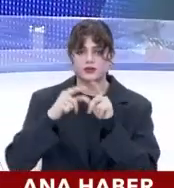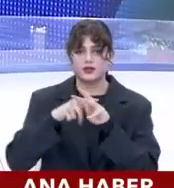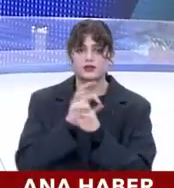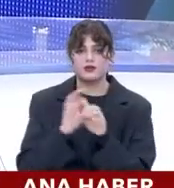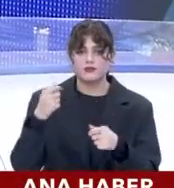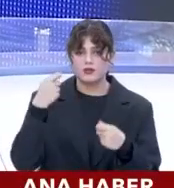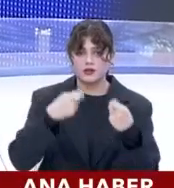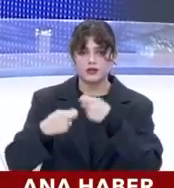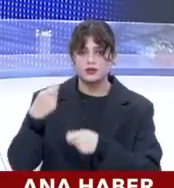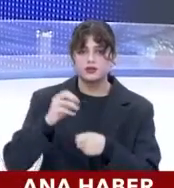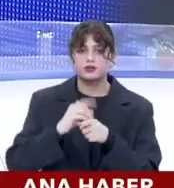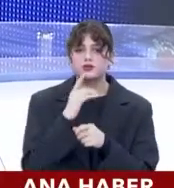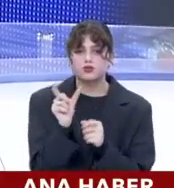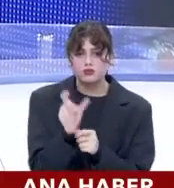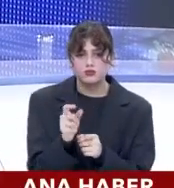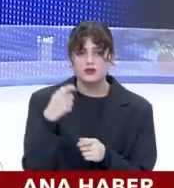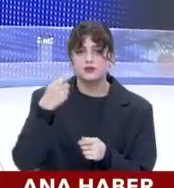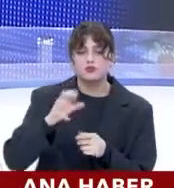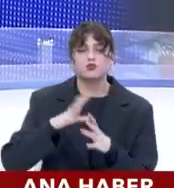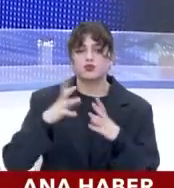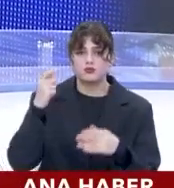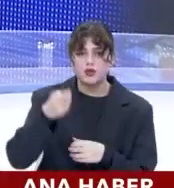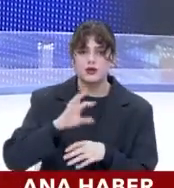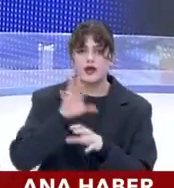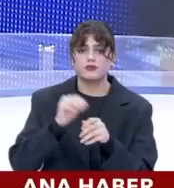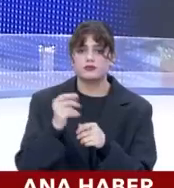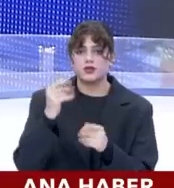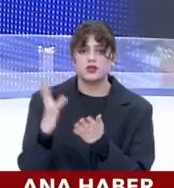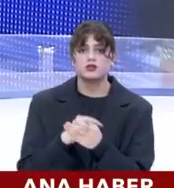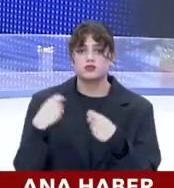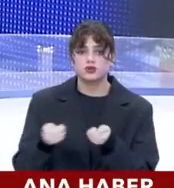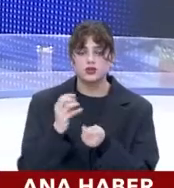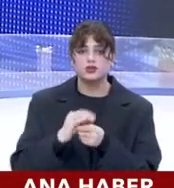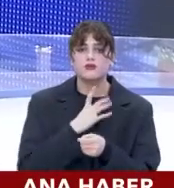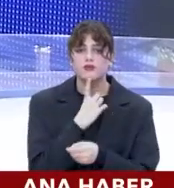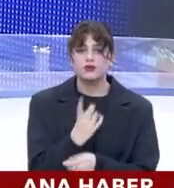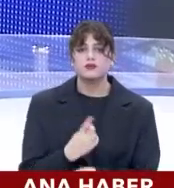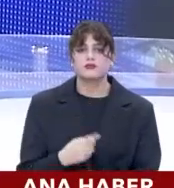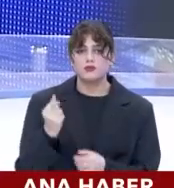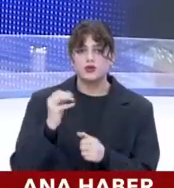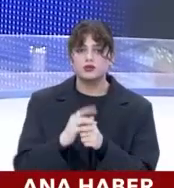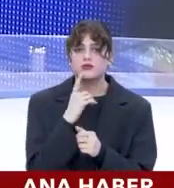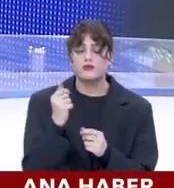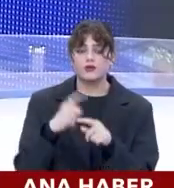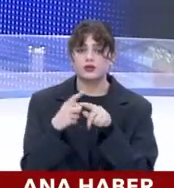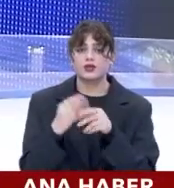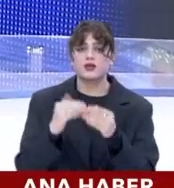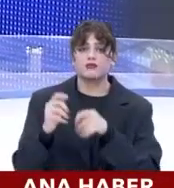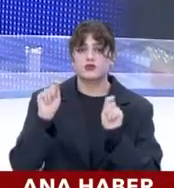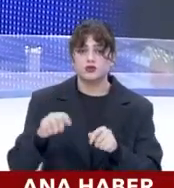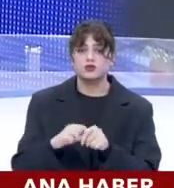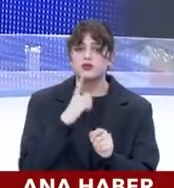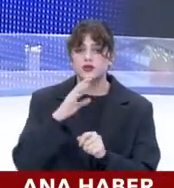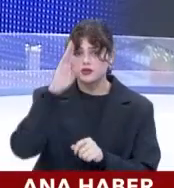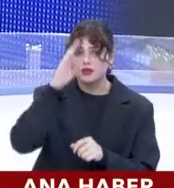üzerinden yatırımcılar, küçük yatırımcılar, büyük yatırımcılar para kazanmaya çalışıyorlar. Paralarına para katmaya çalışıyorlar. Dolayısıyla